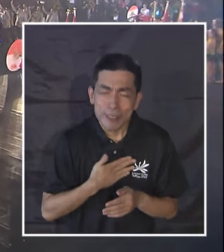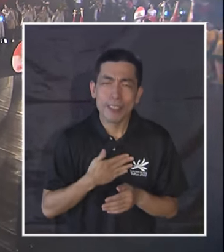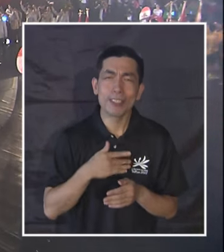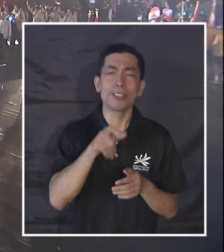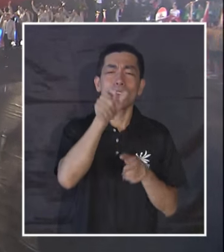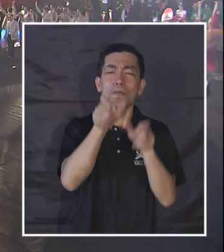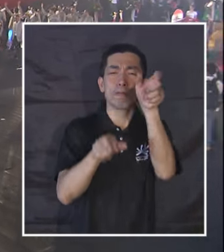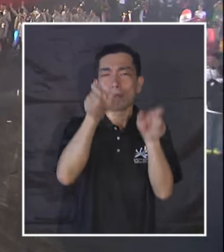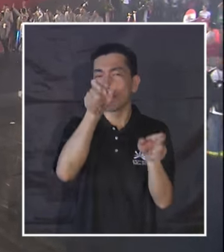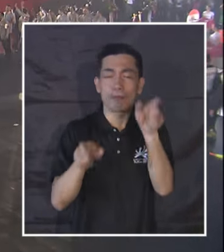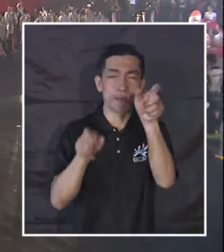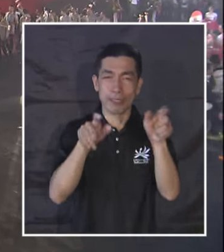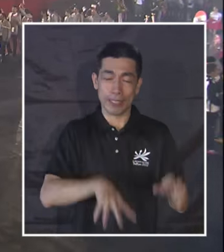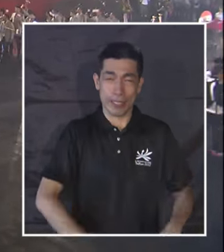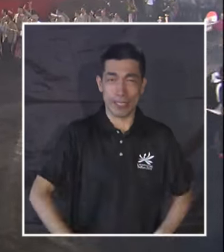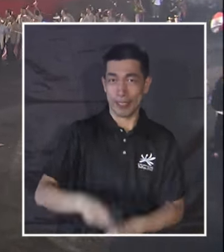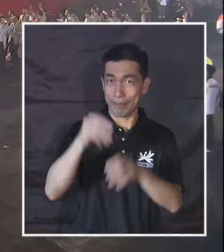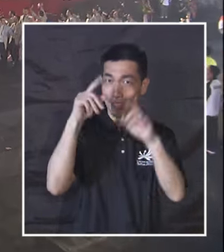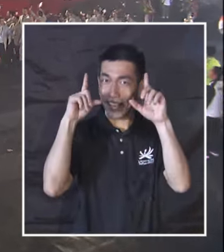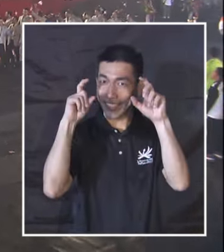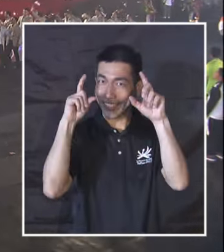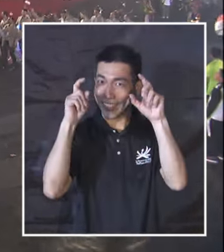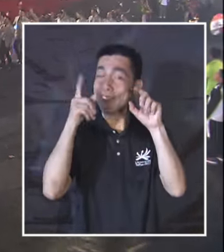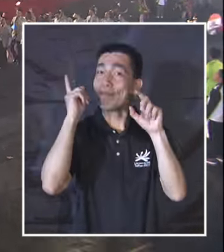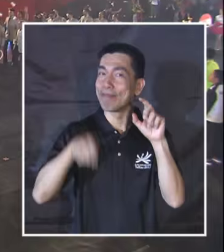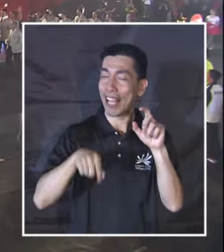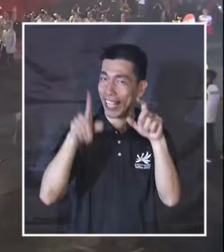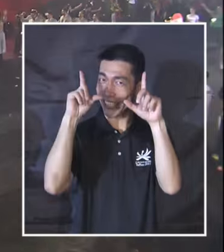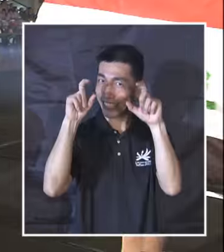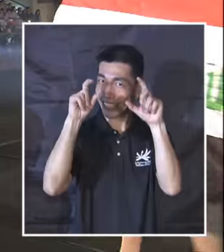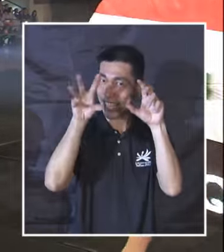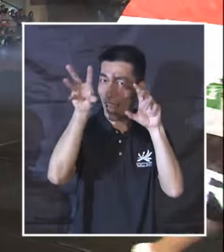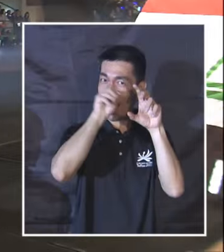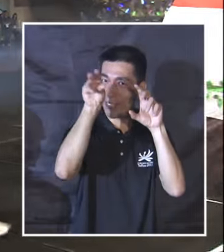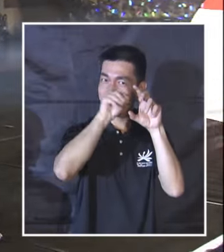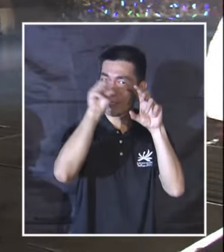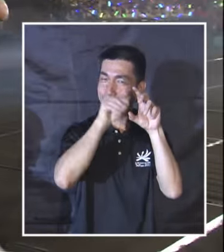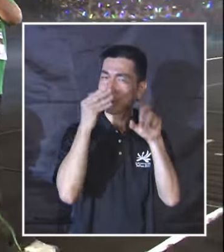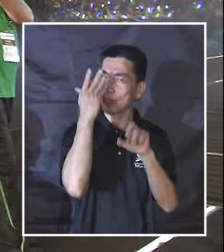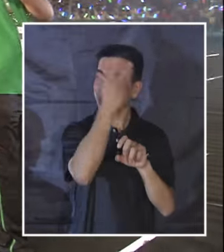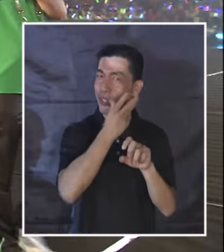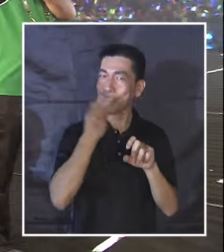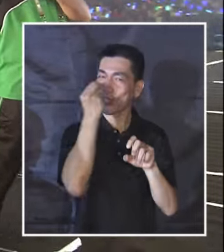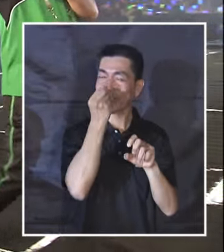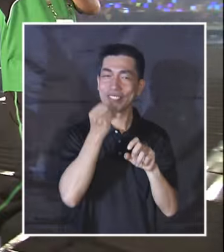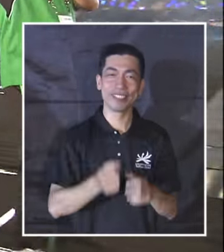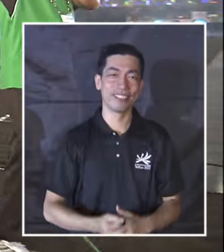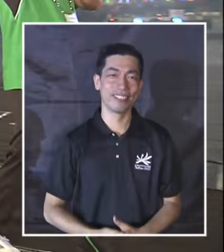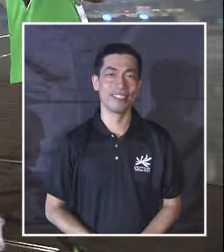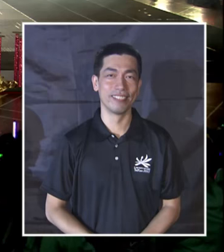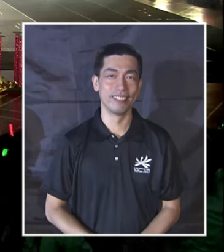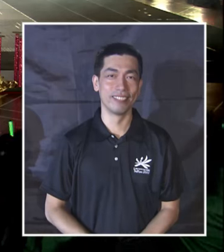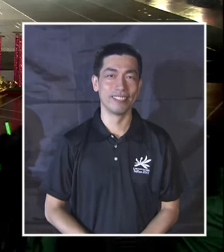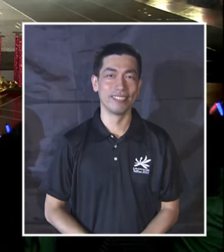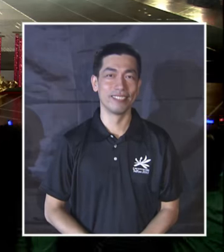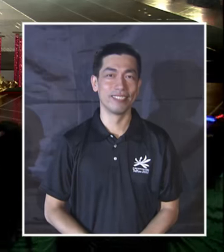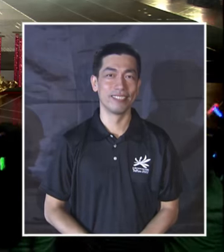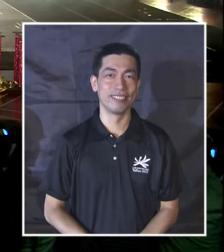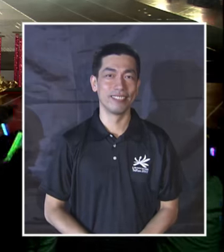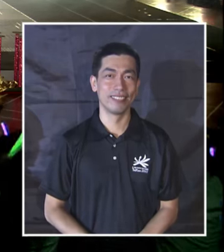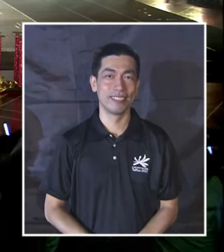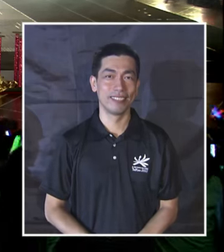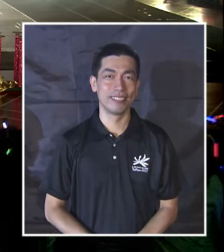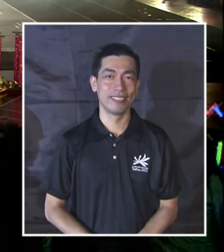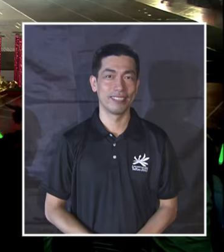的画面呢，我们各国的选手齐聚在这一堂是非常非常难得的。